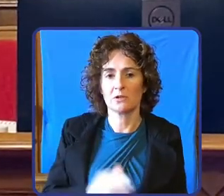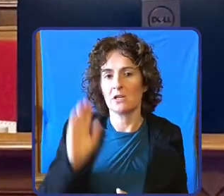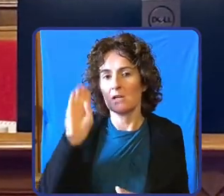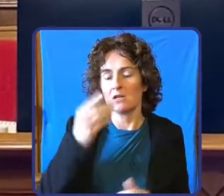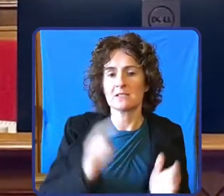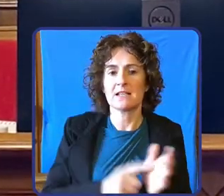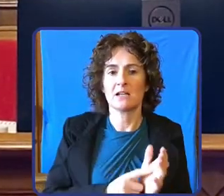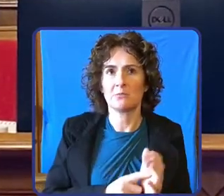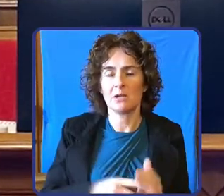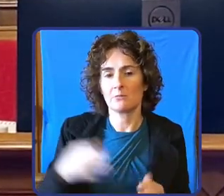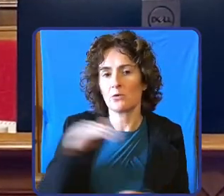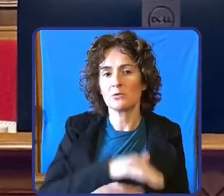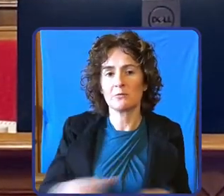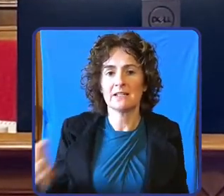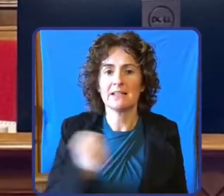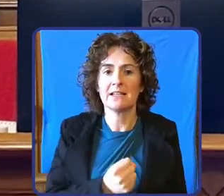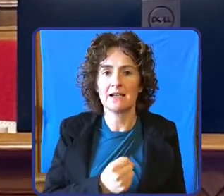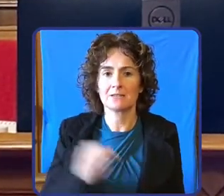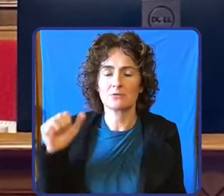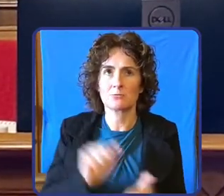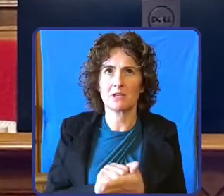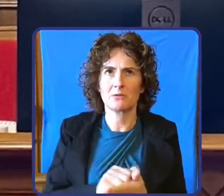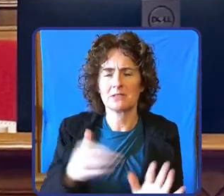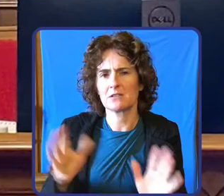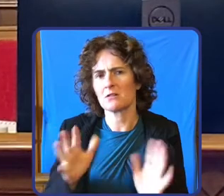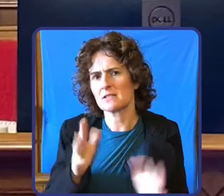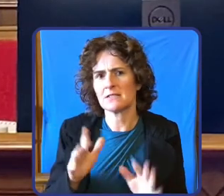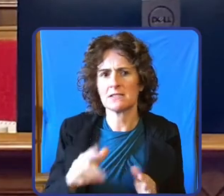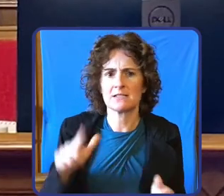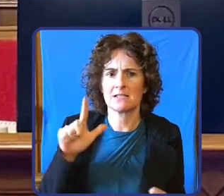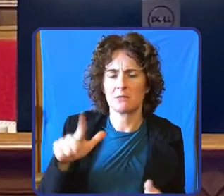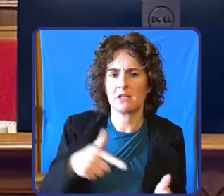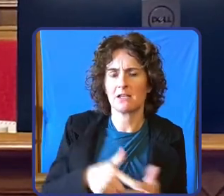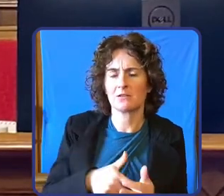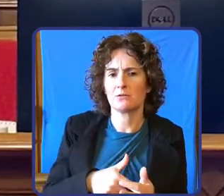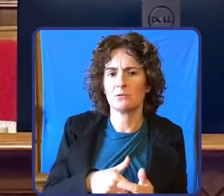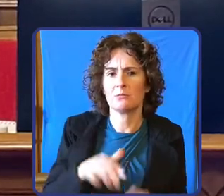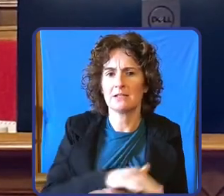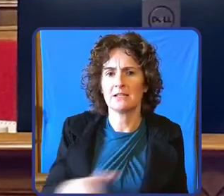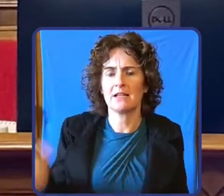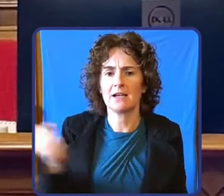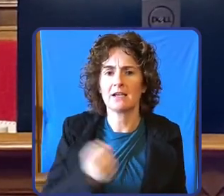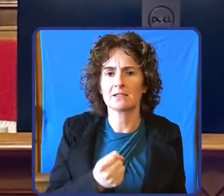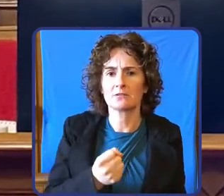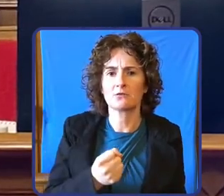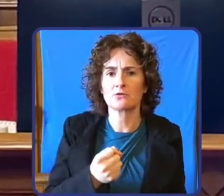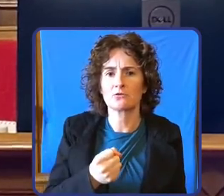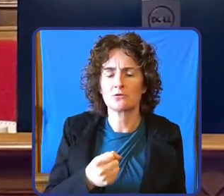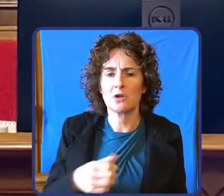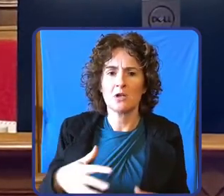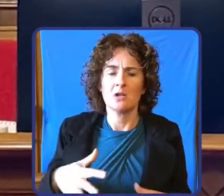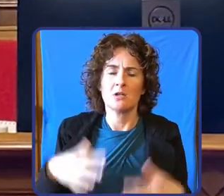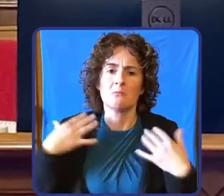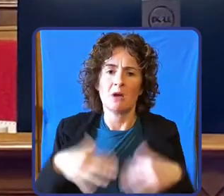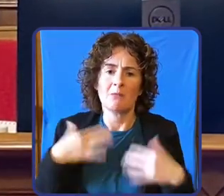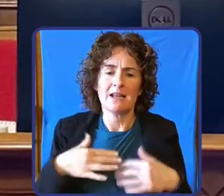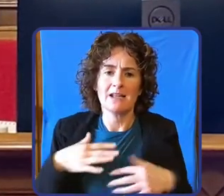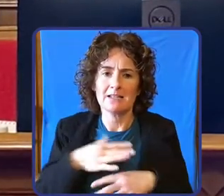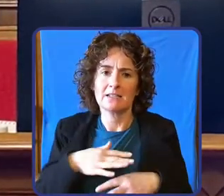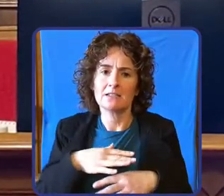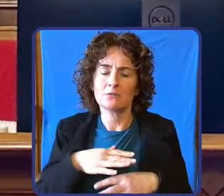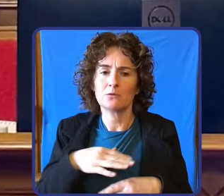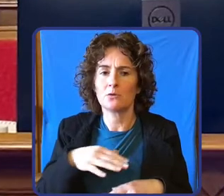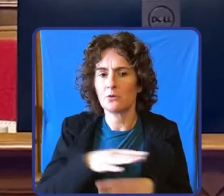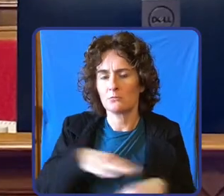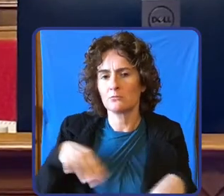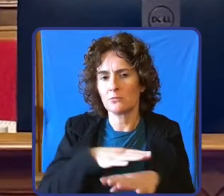milliárdos beruházását, vagy a két milliárdos bemelegítő merence beruházást megszavazta, és most azt mondja, hogy ő nem támogat látványberuházásokat,